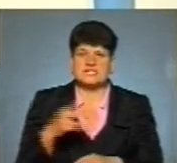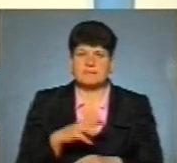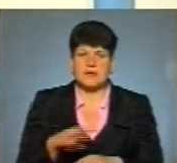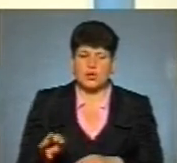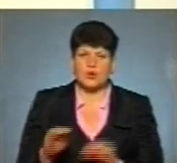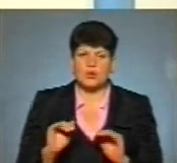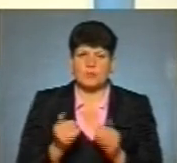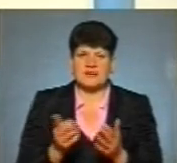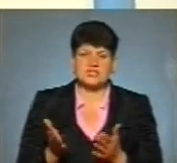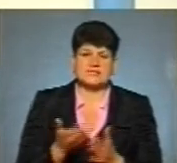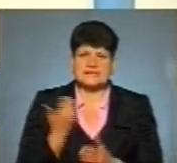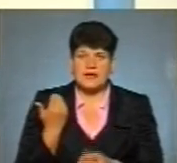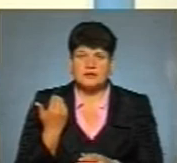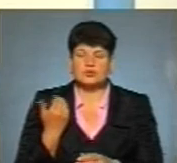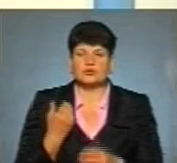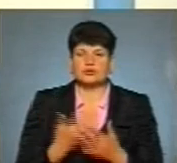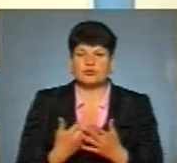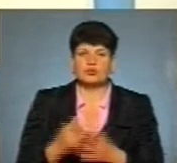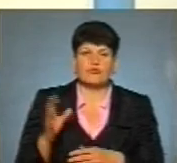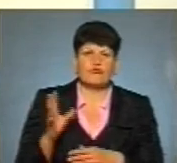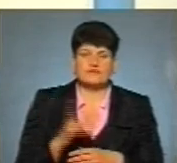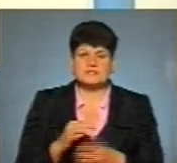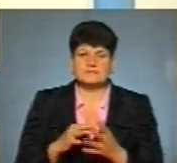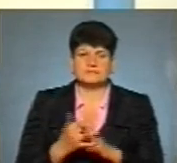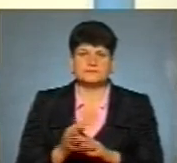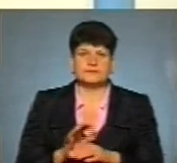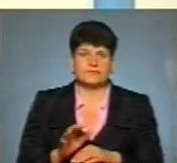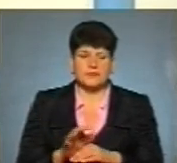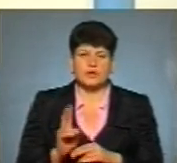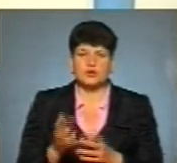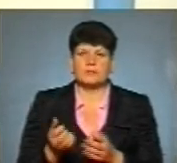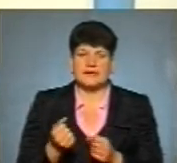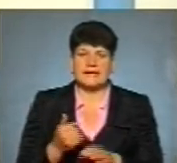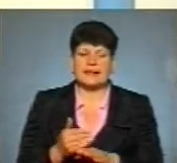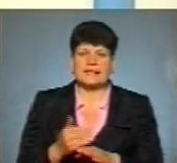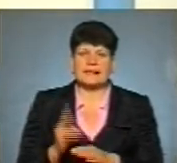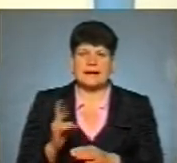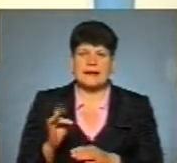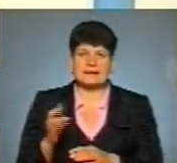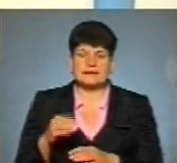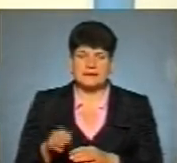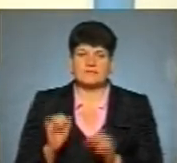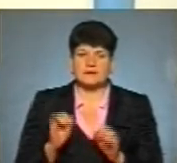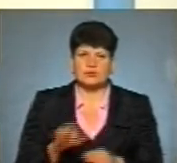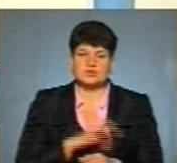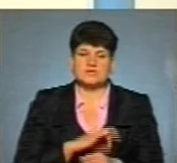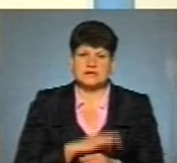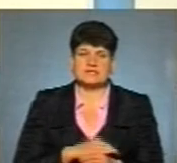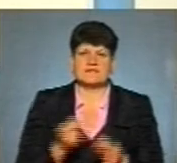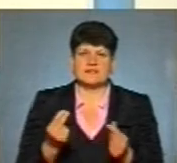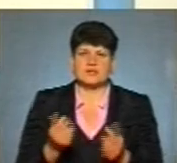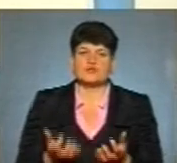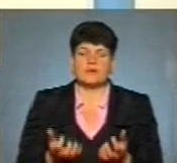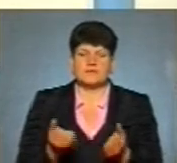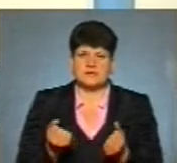мільйонів обмеження знято, тобто всі аграрії, хто бере кредит, він вправі скористатися фінансовою підтримкою, тобто